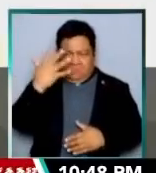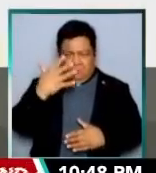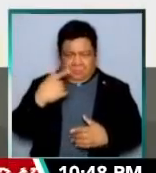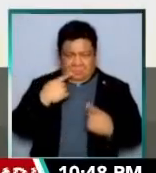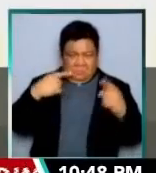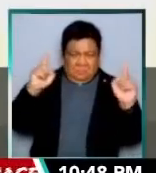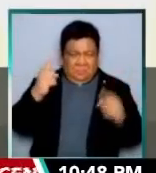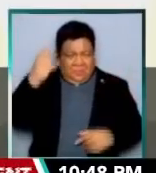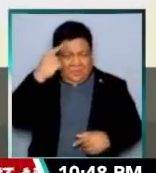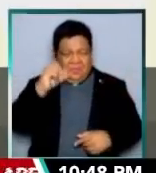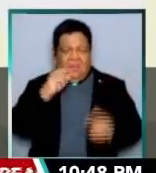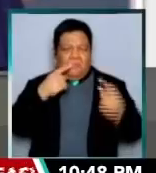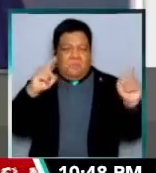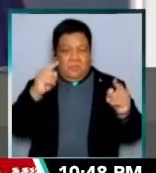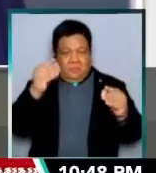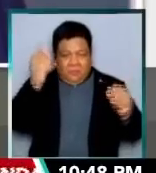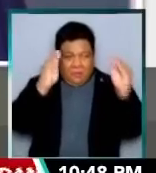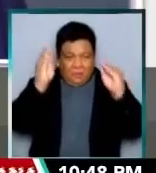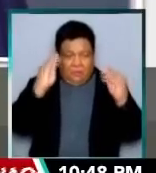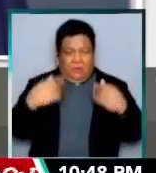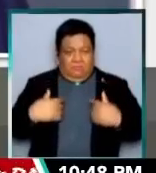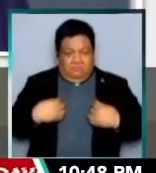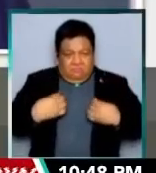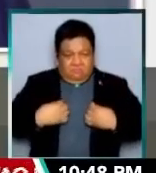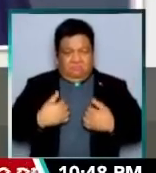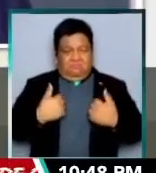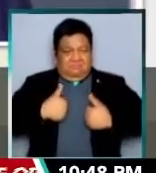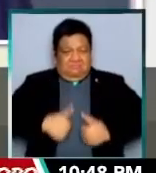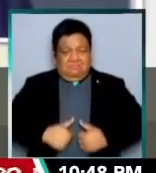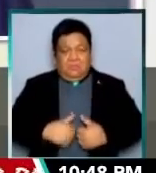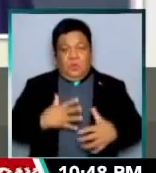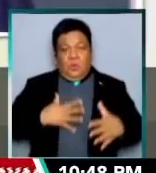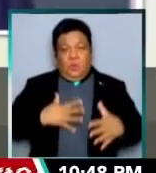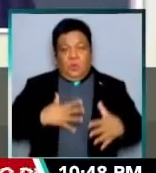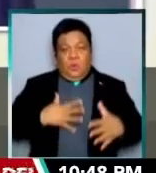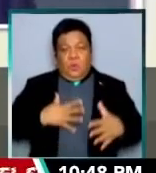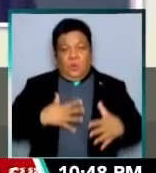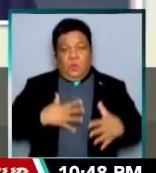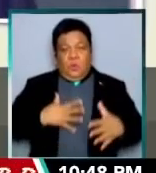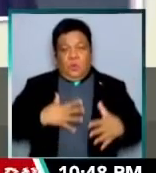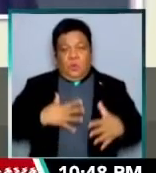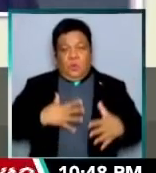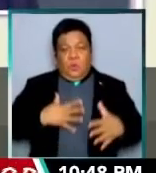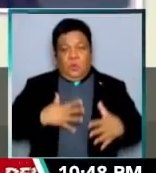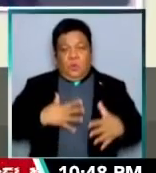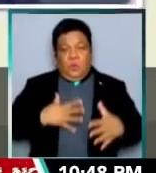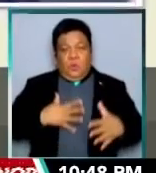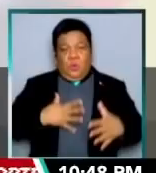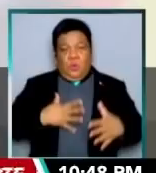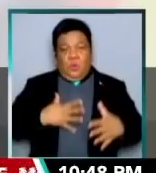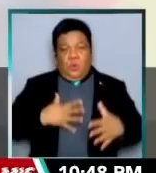kanyang hair, makeup at outfit. Ang pag-cosplay ng Pinay weightlifter, akmang-akma sa role ng character na